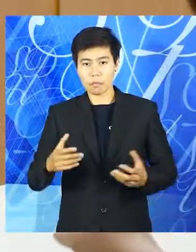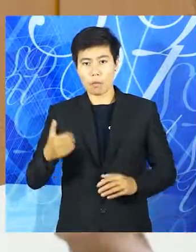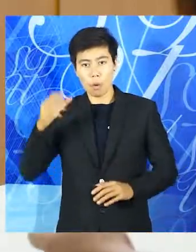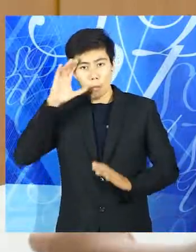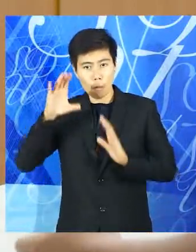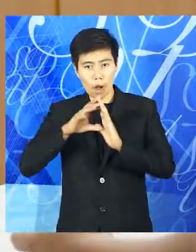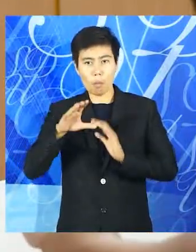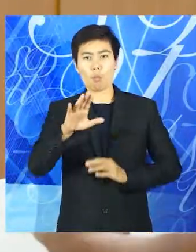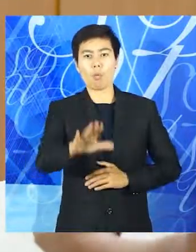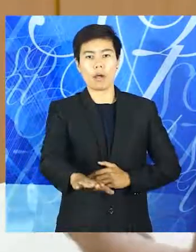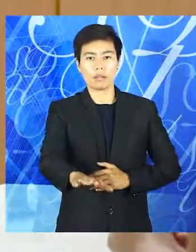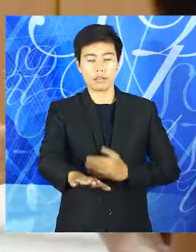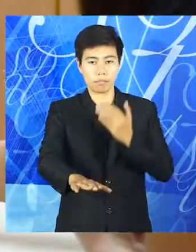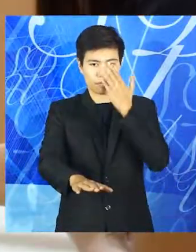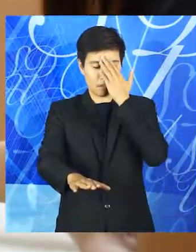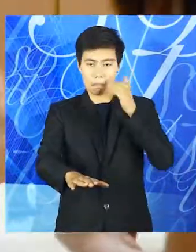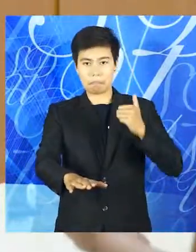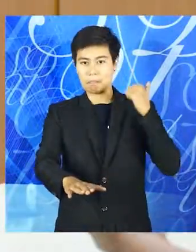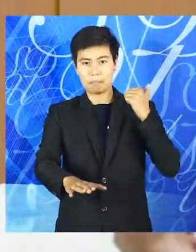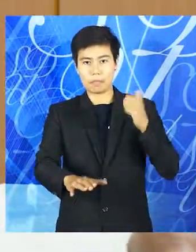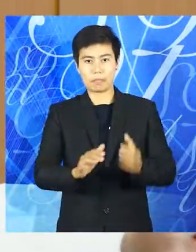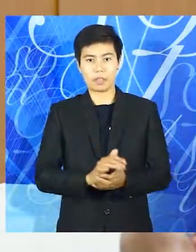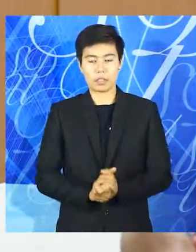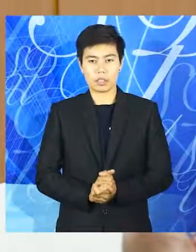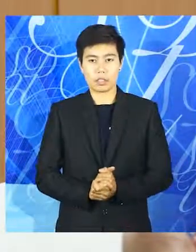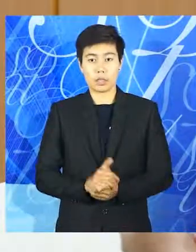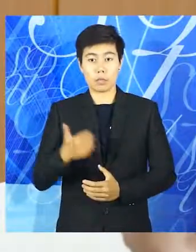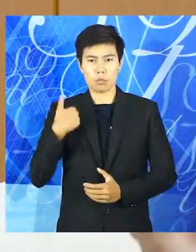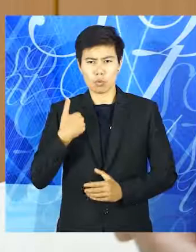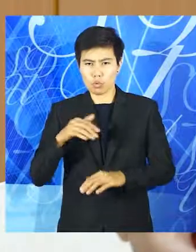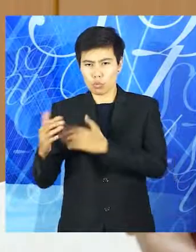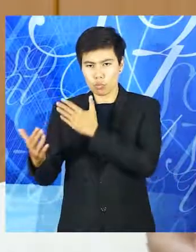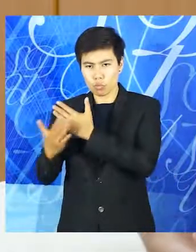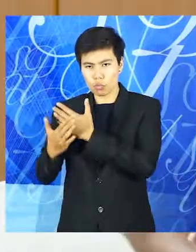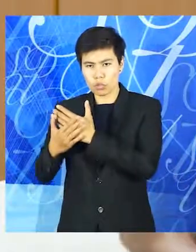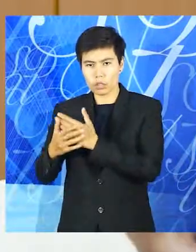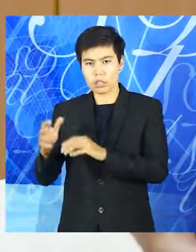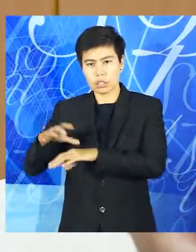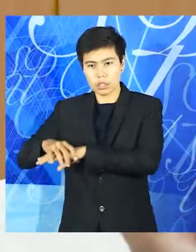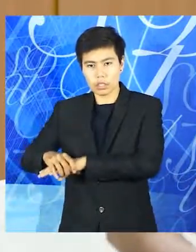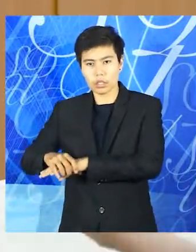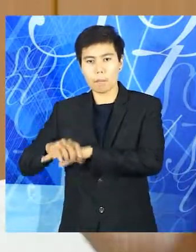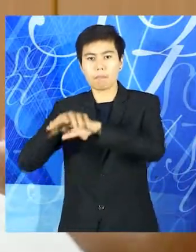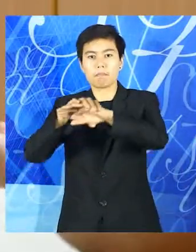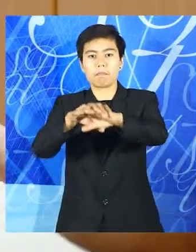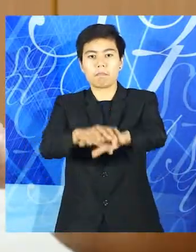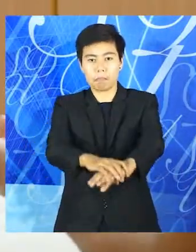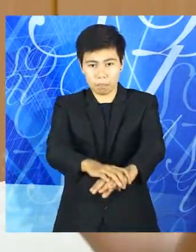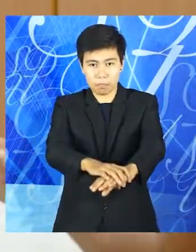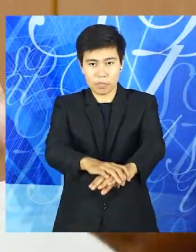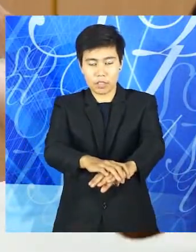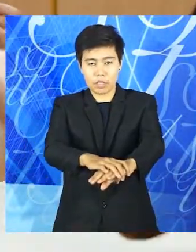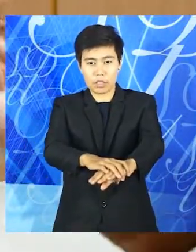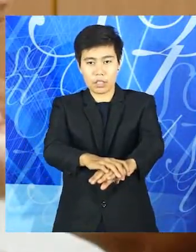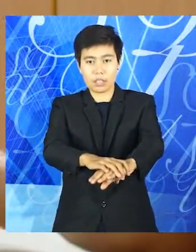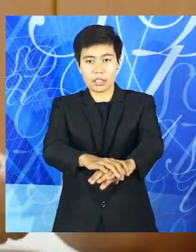ที่ข้างหน้าเด็กเหมือนเดิมแล้วก็ผู้กระตุ้นเตือนจับมือเด็กนะคะให้เด็ก